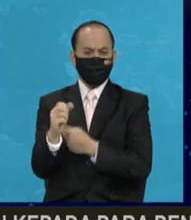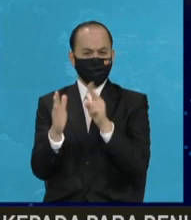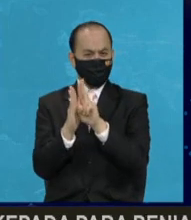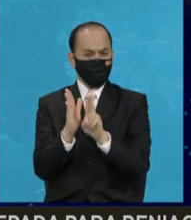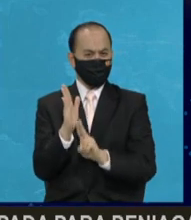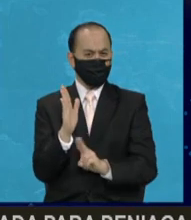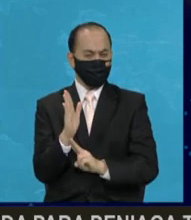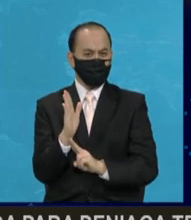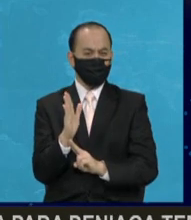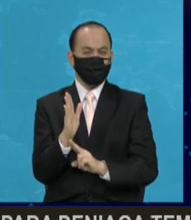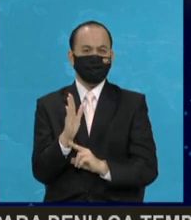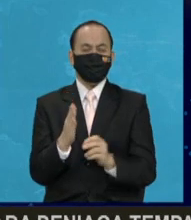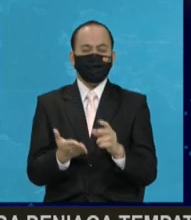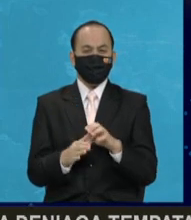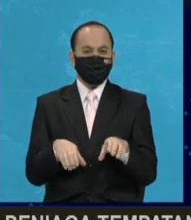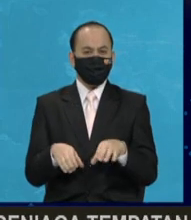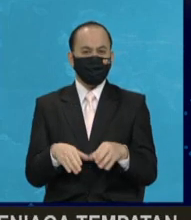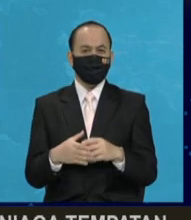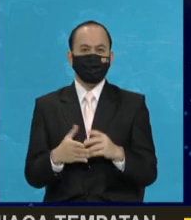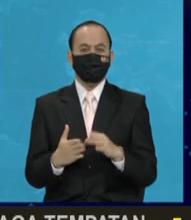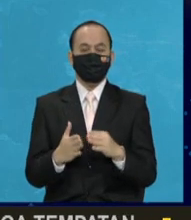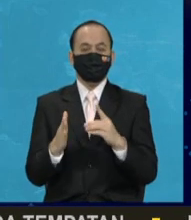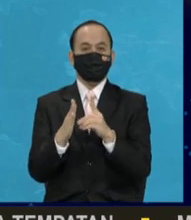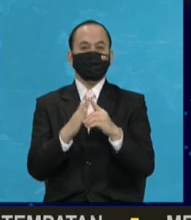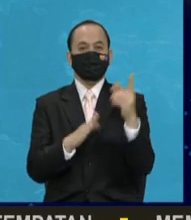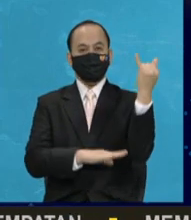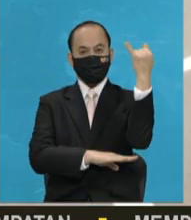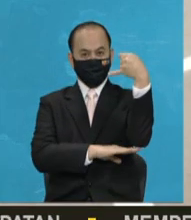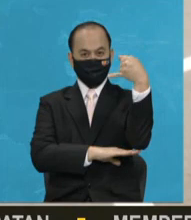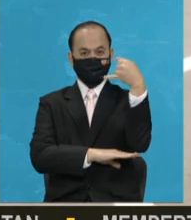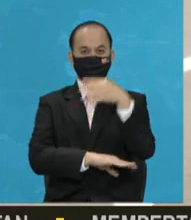undang-undang yang dijalankan di daerah Blade